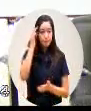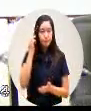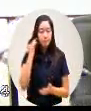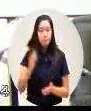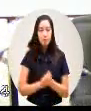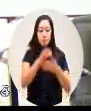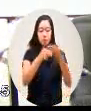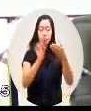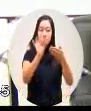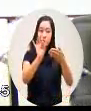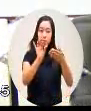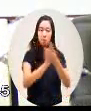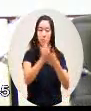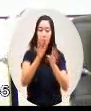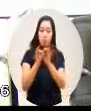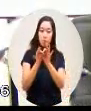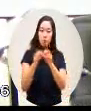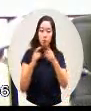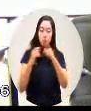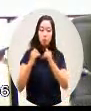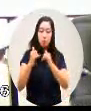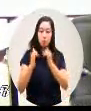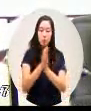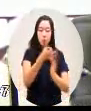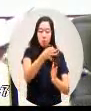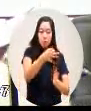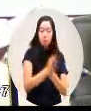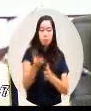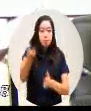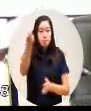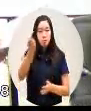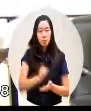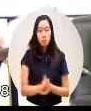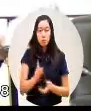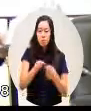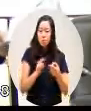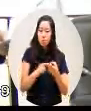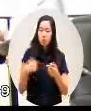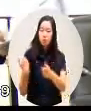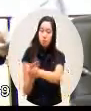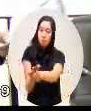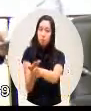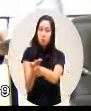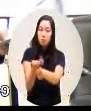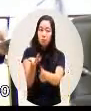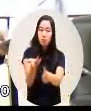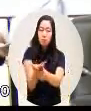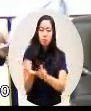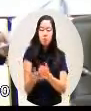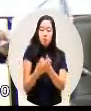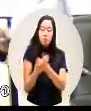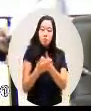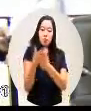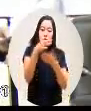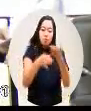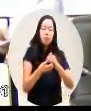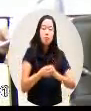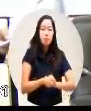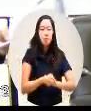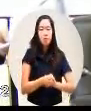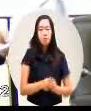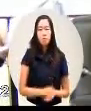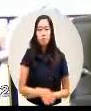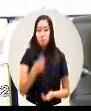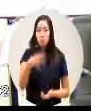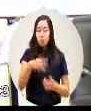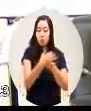第15条有关于人民财产权齁 应该给予 啊，保障之规定啊，就是